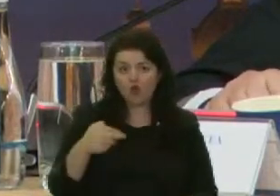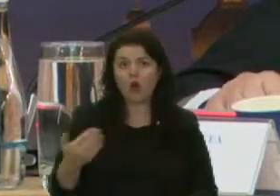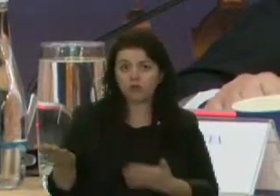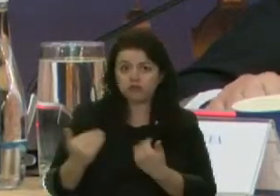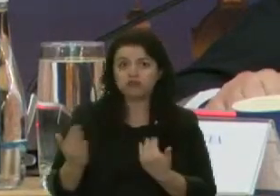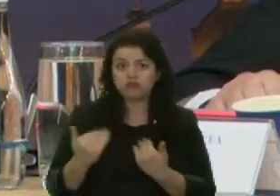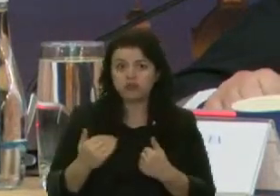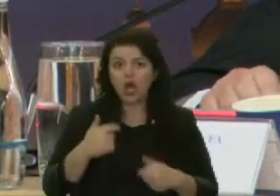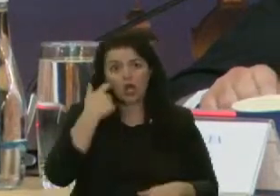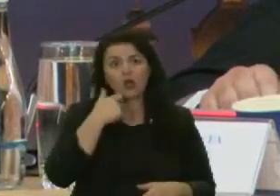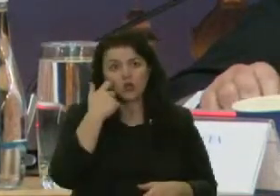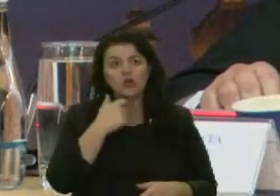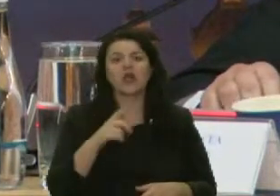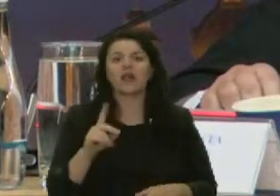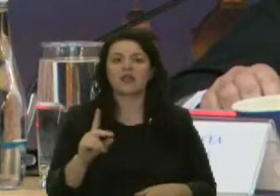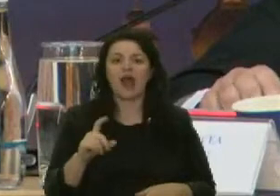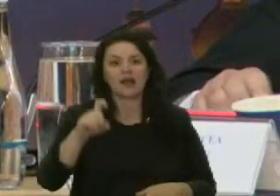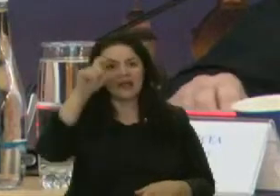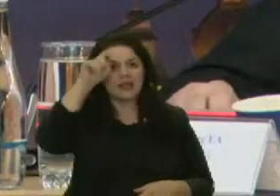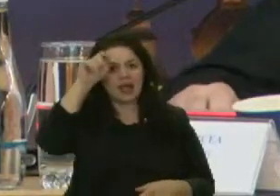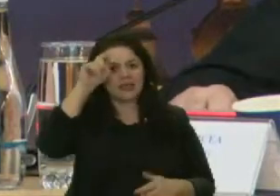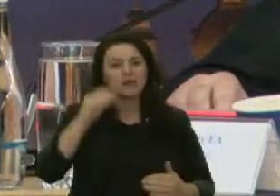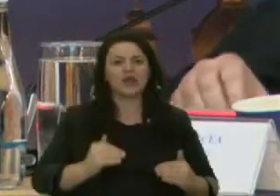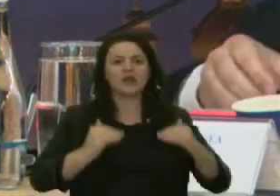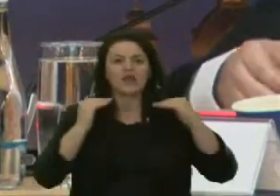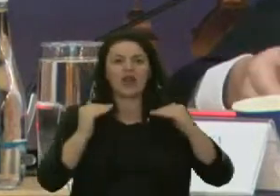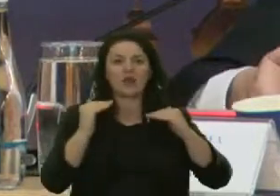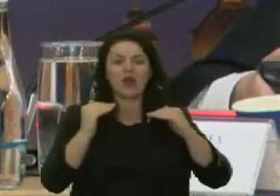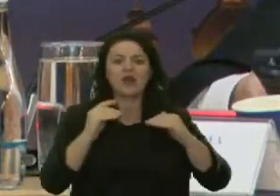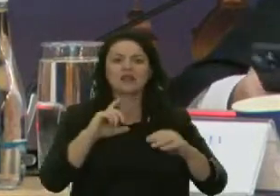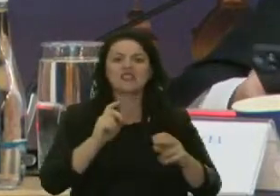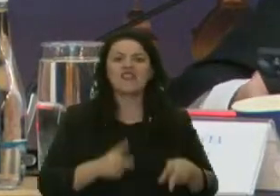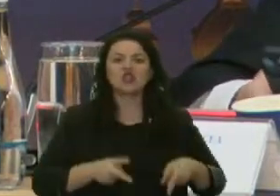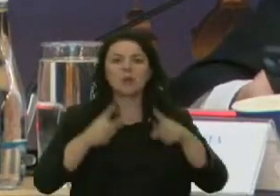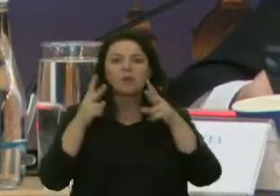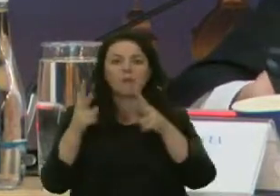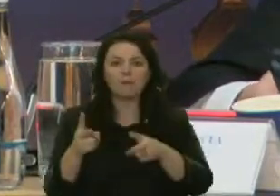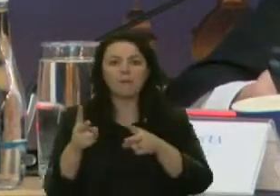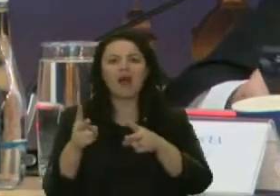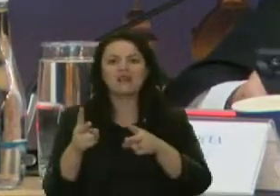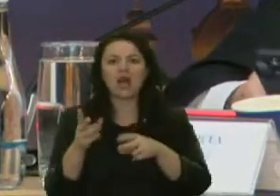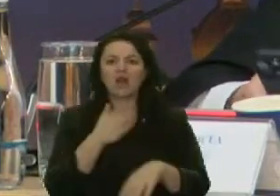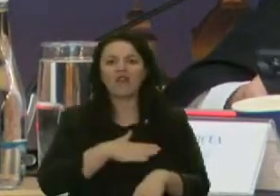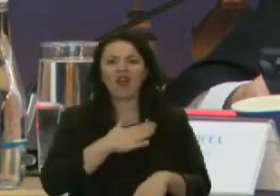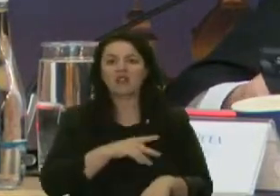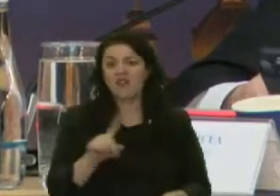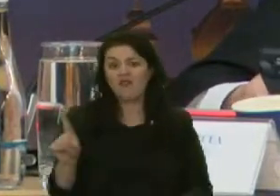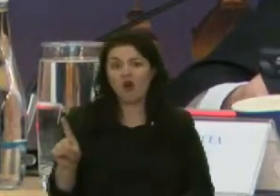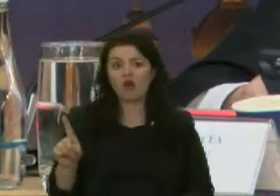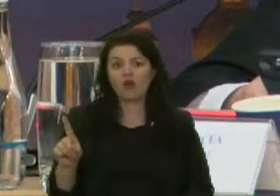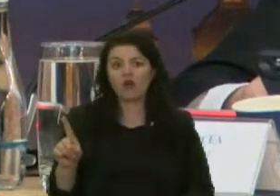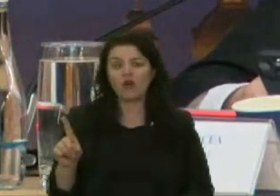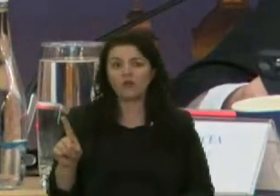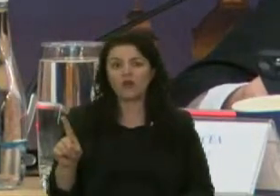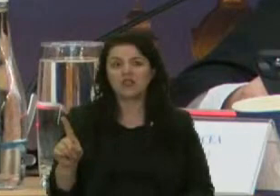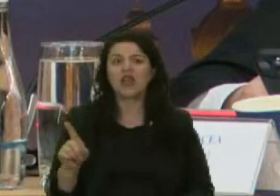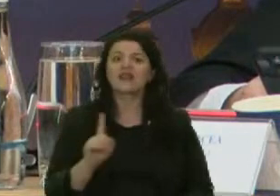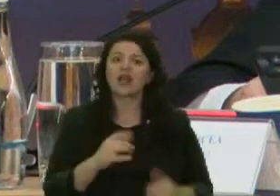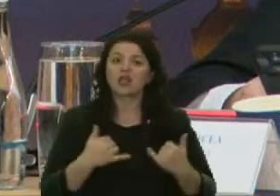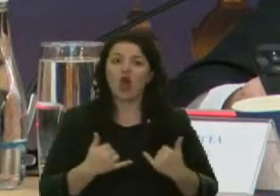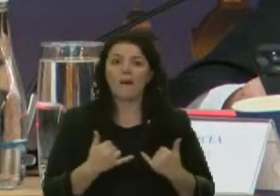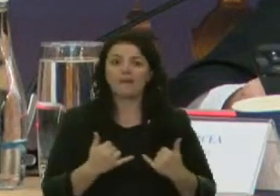Cluj Atunci cred și eu că putem să trecem la nivelul următor să facem pasaje cai vezi pe pereți pe care doriți dumneavoastră dar